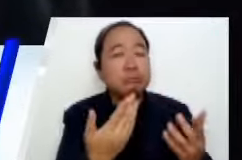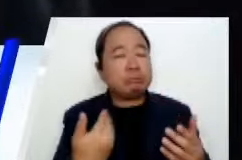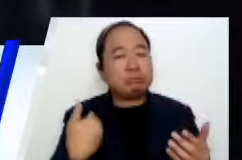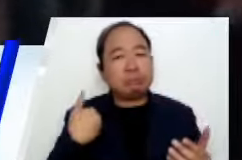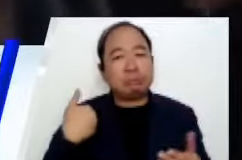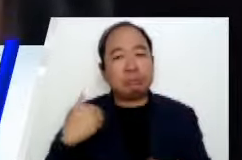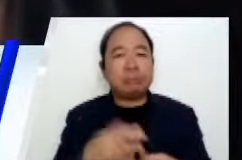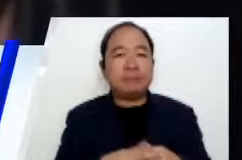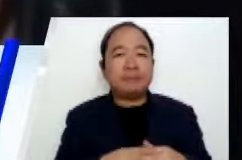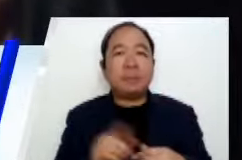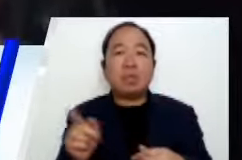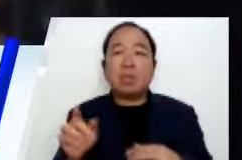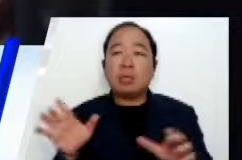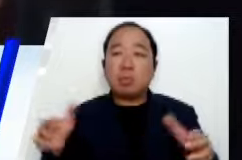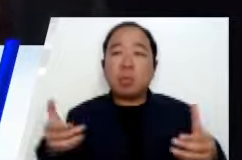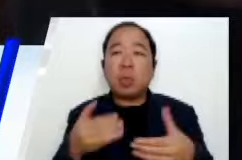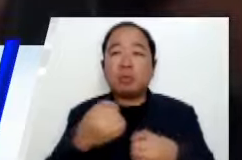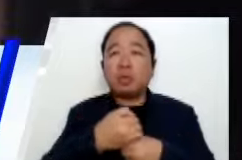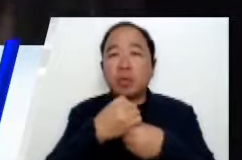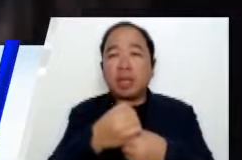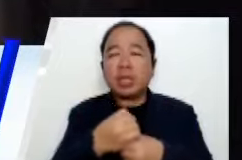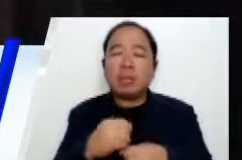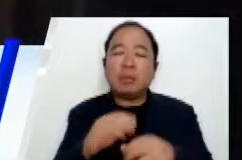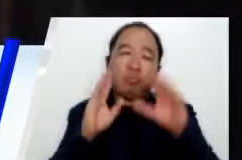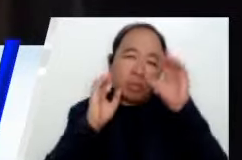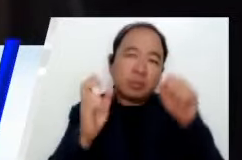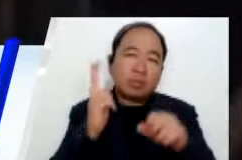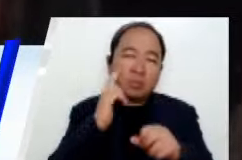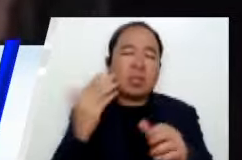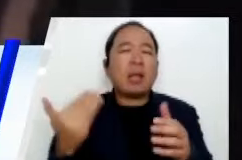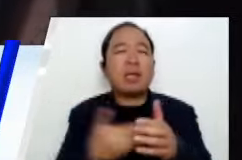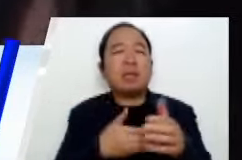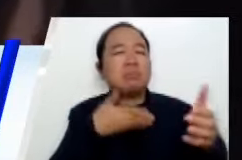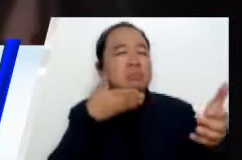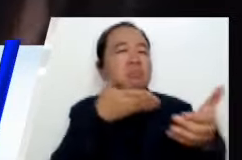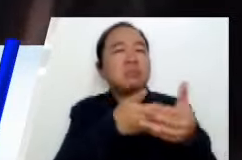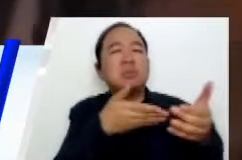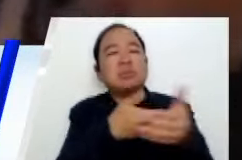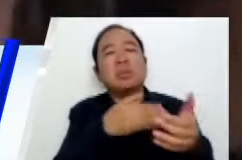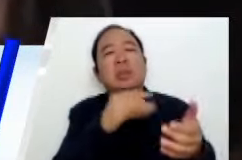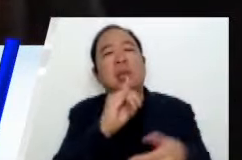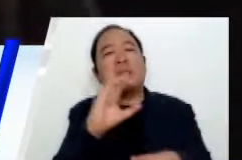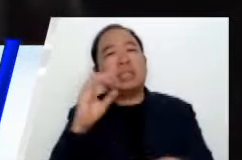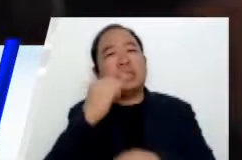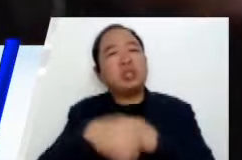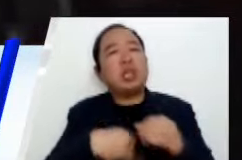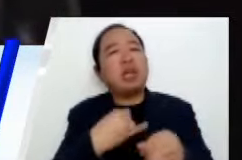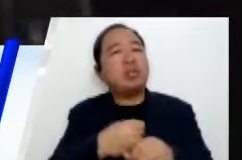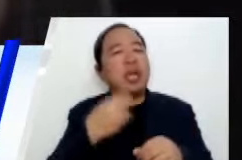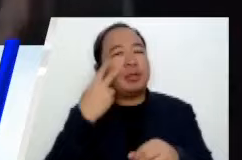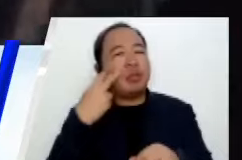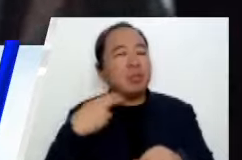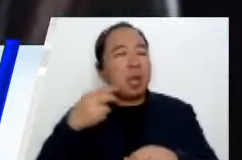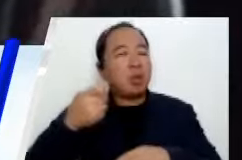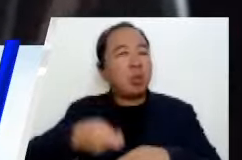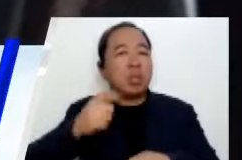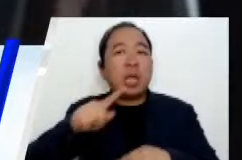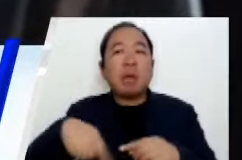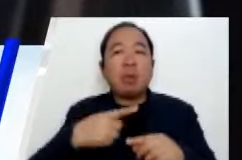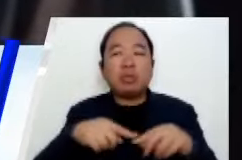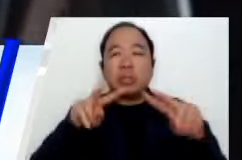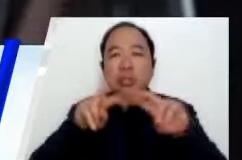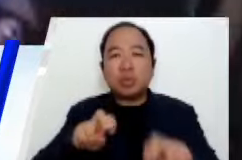pagtitipon, bumanat muli si Duterte sa International Criminal Court kaugnay sa investigasyon sa gera kontra droga ng